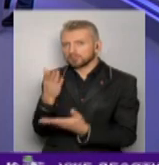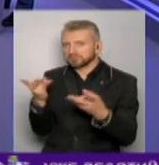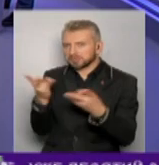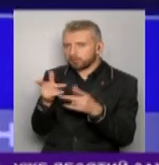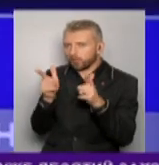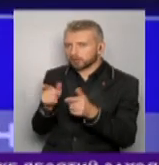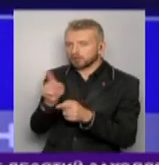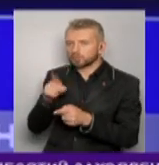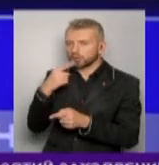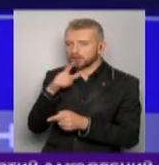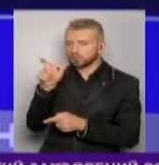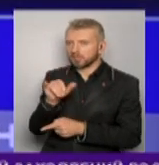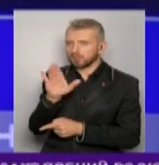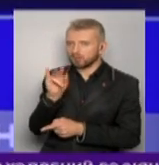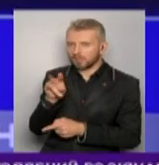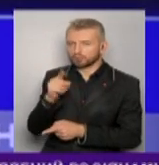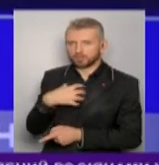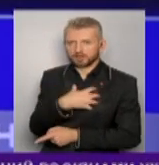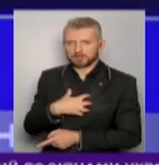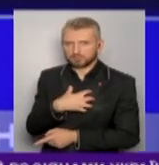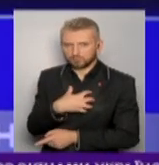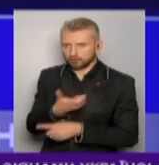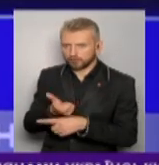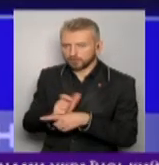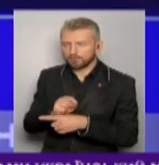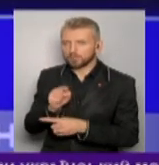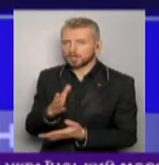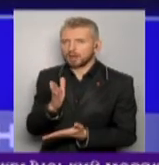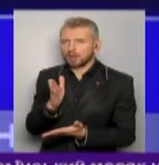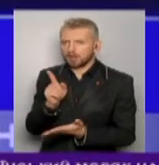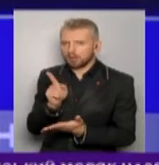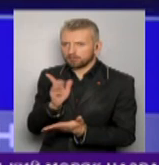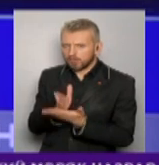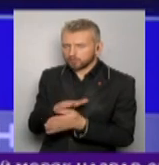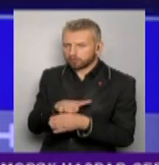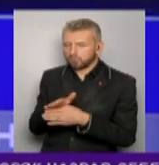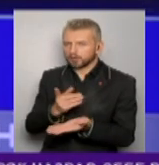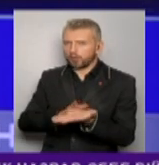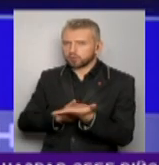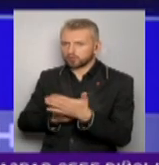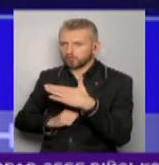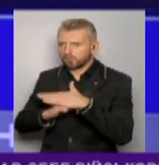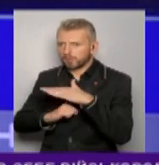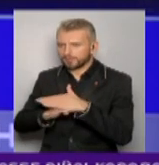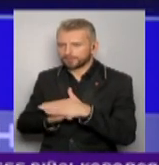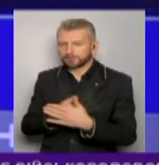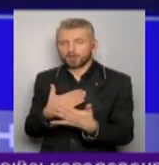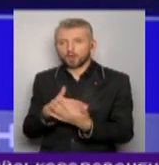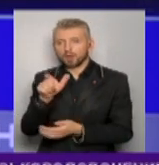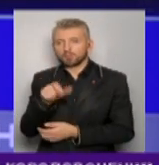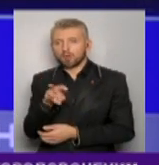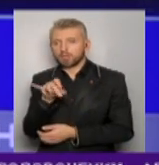Вони стратегічні, вони надважливі, і вони мають повністю обґрунтування. Ось пан